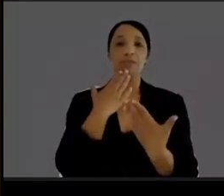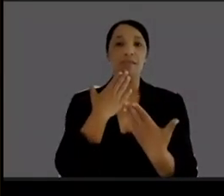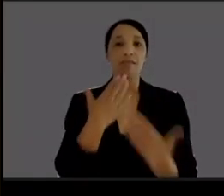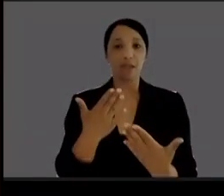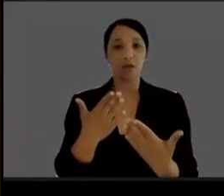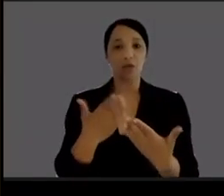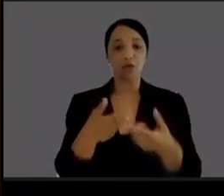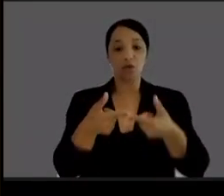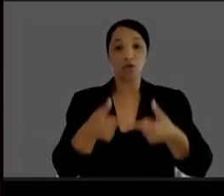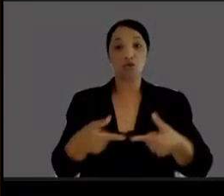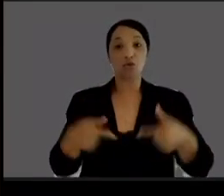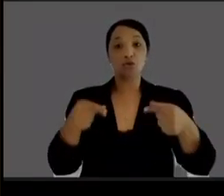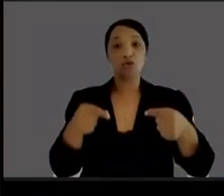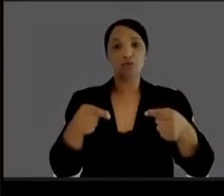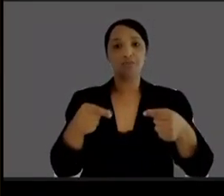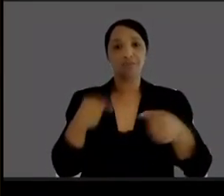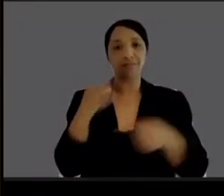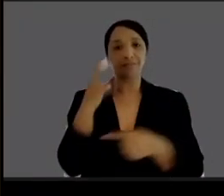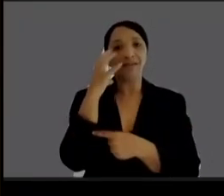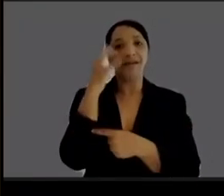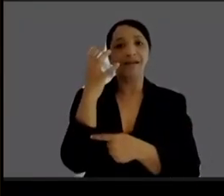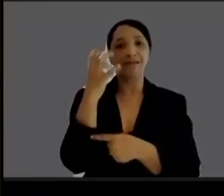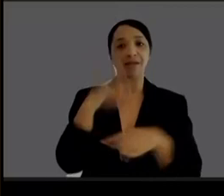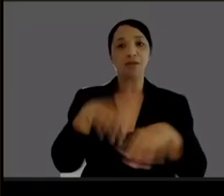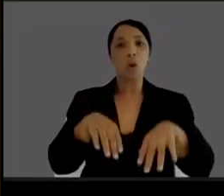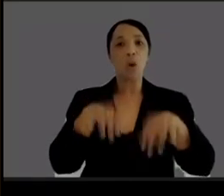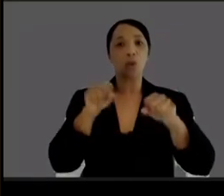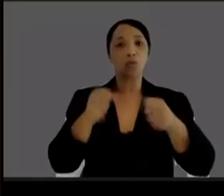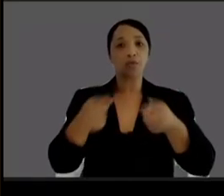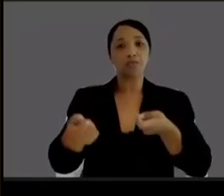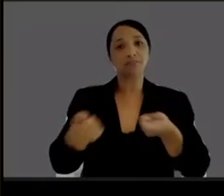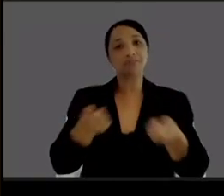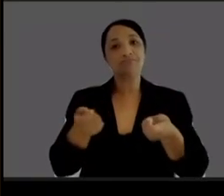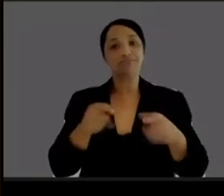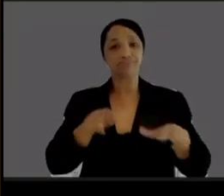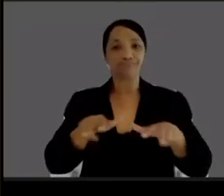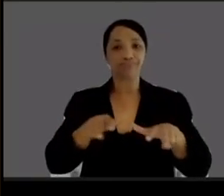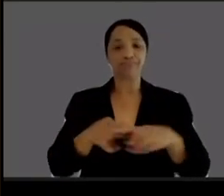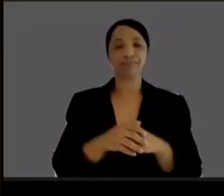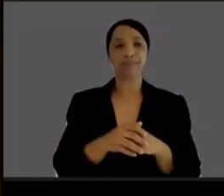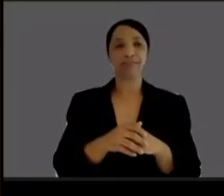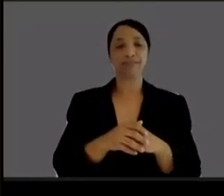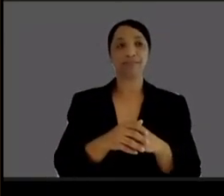ます私様の感謝を本の政府にして申し上げたいと思い